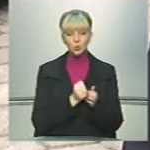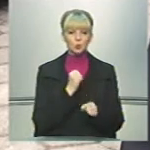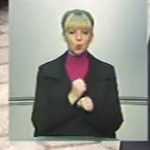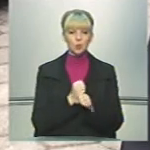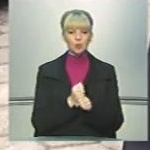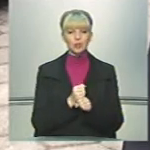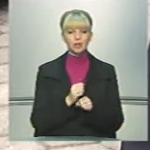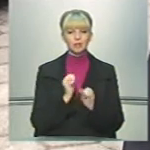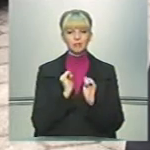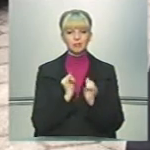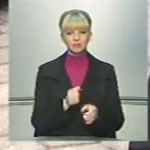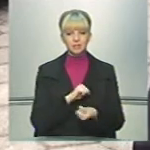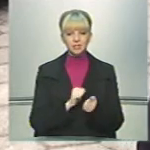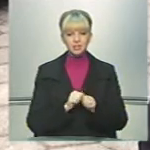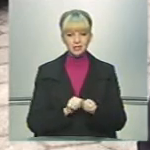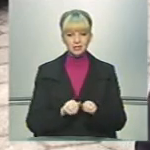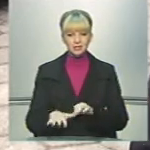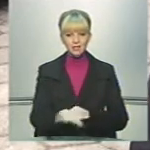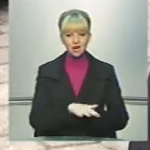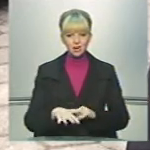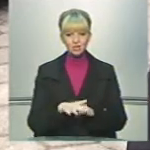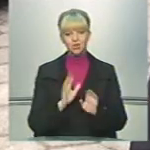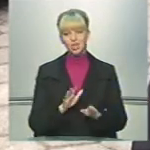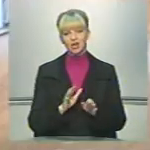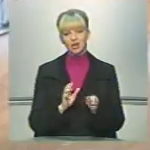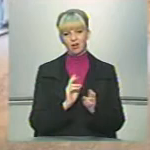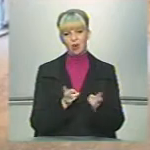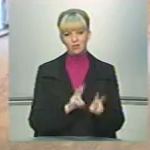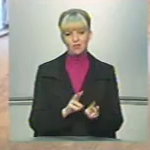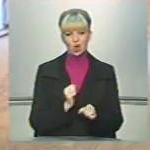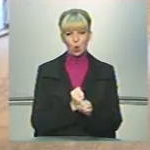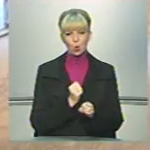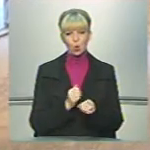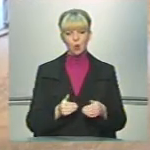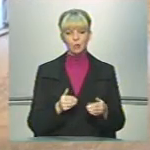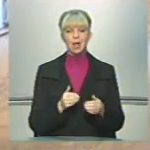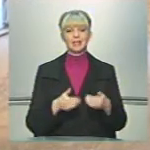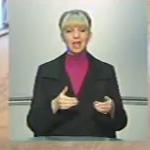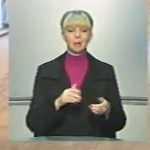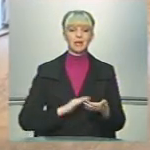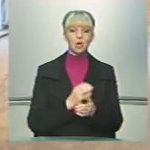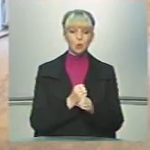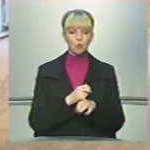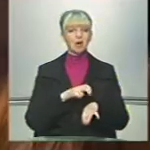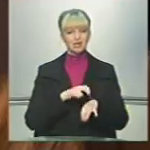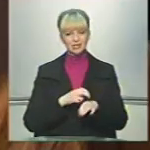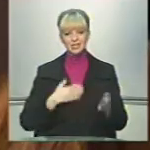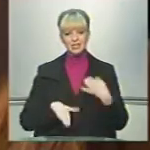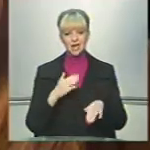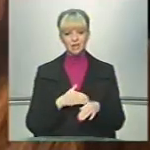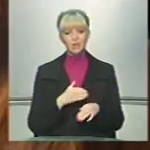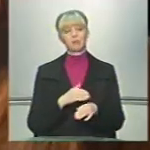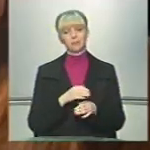зроблені стяжки, залишається фасад і внутрі чисто ділочні роботи. Темпами та якістю робіт лікарі задоволені.